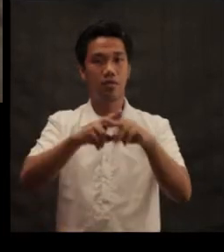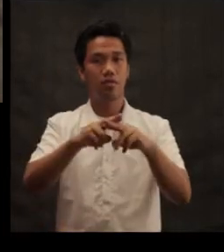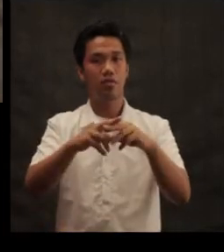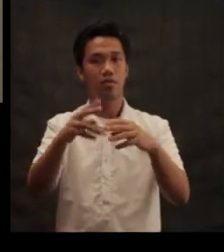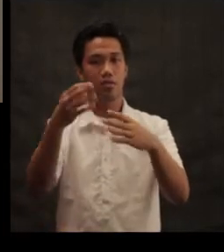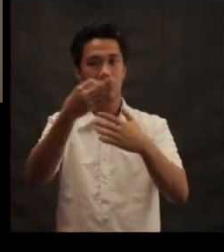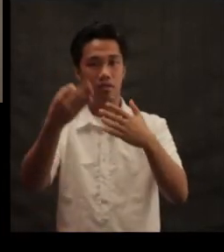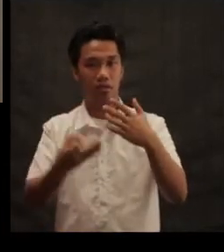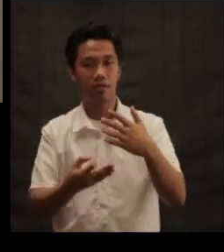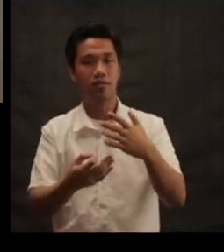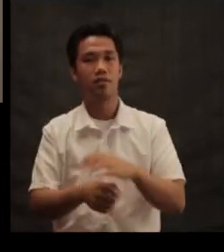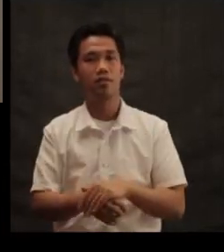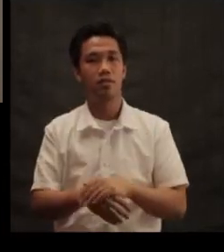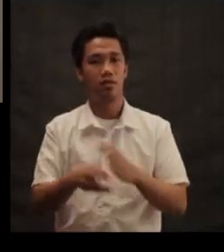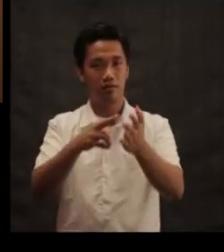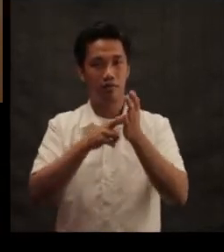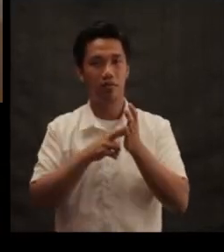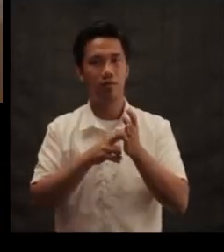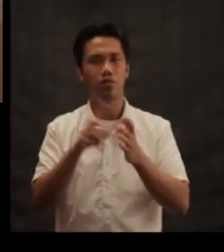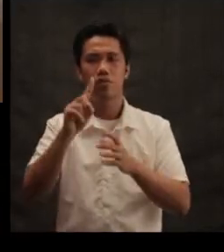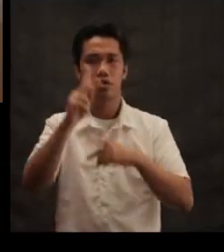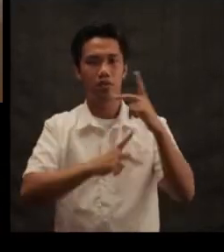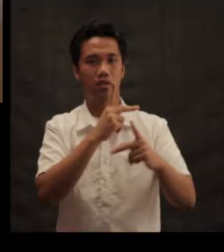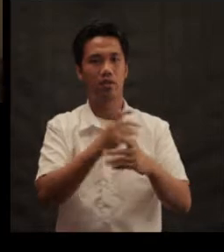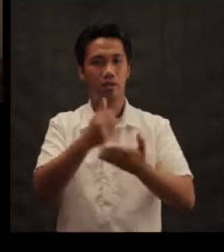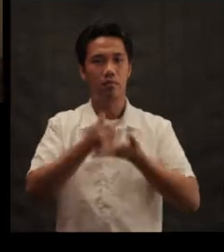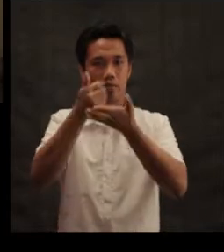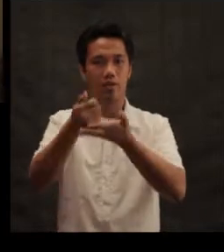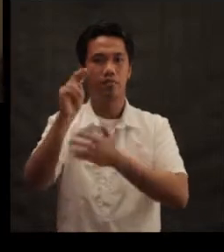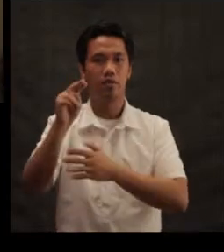Pinasusulat din sa form kung anong uri ng pagka-asiste ang kailangan ng PWD.